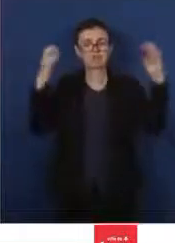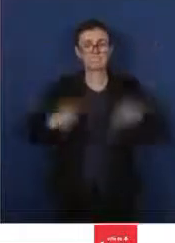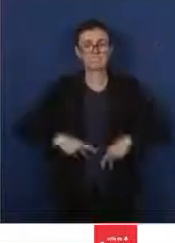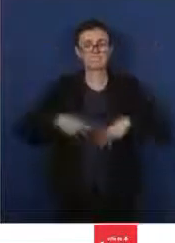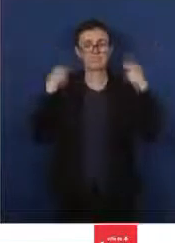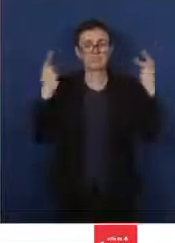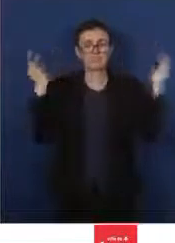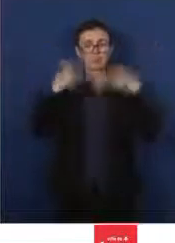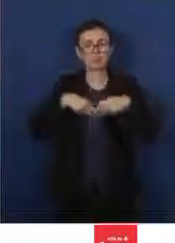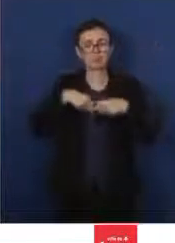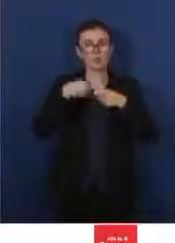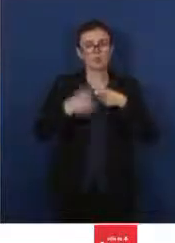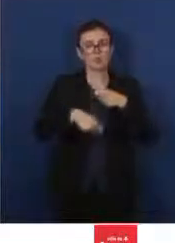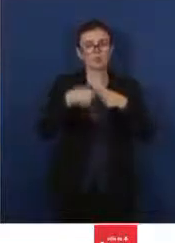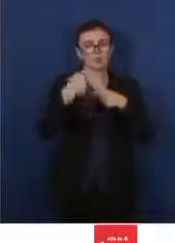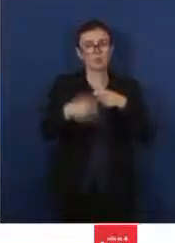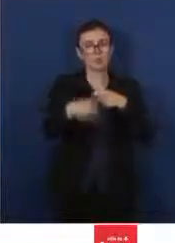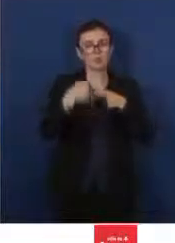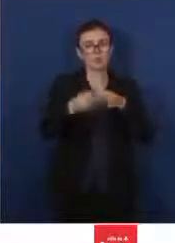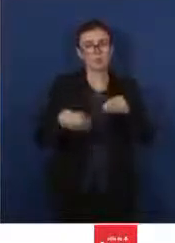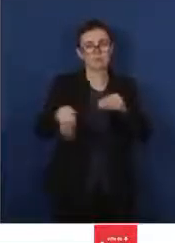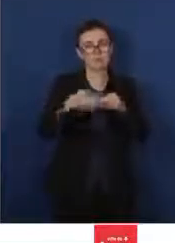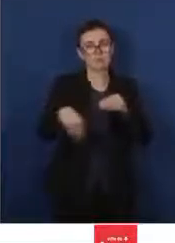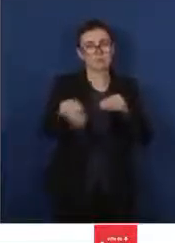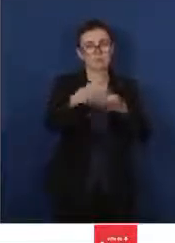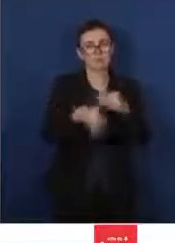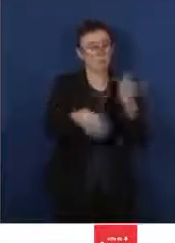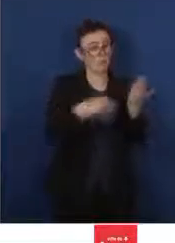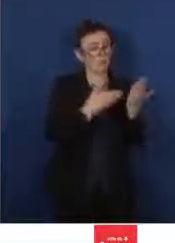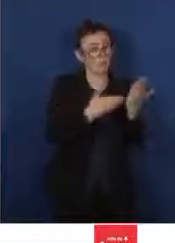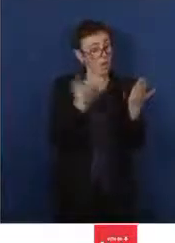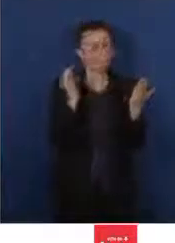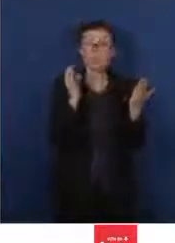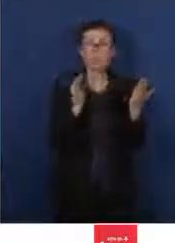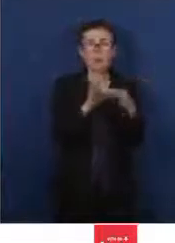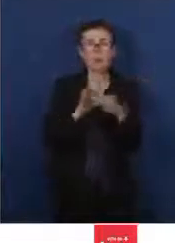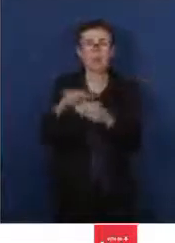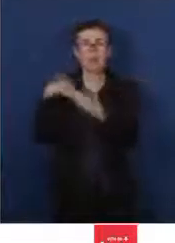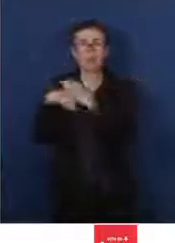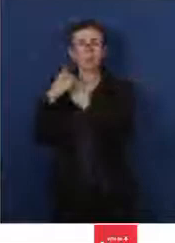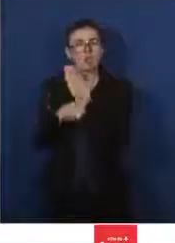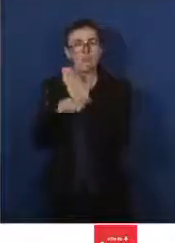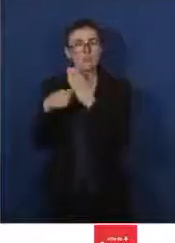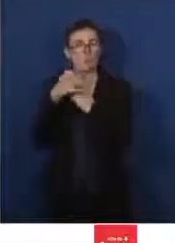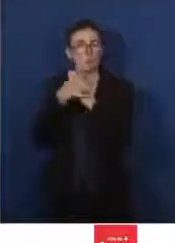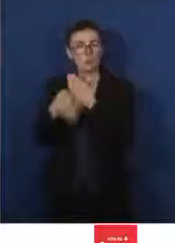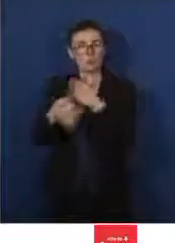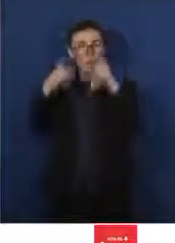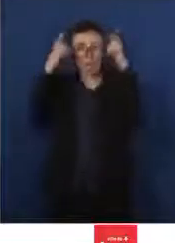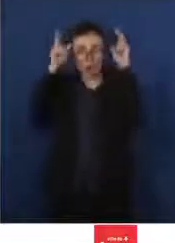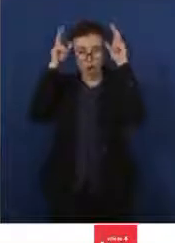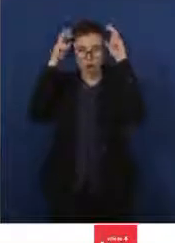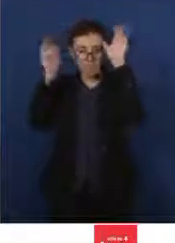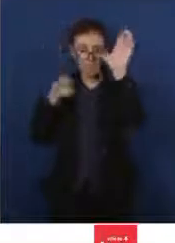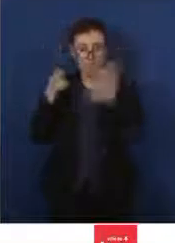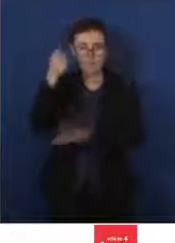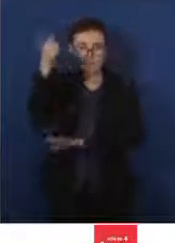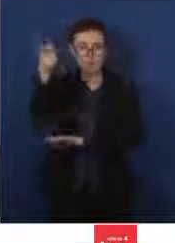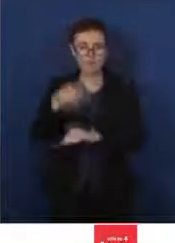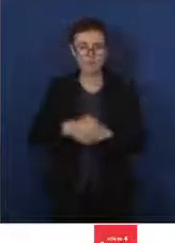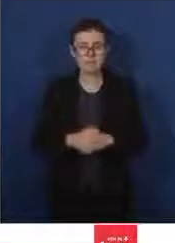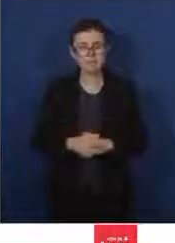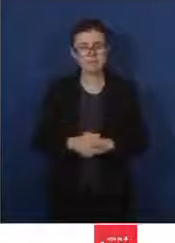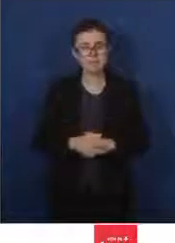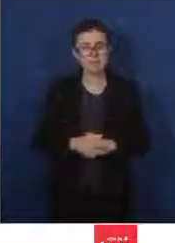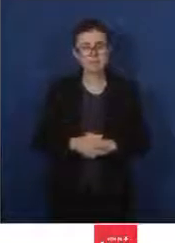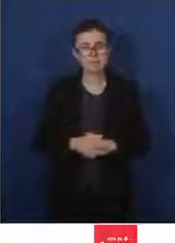que dans la théologie chrétienne, l'enfer est éternel. L'adjoint en charge de la vie nocturne déclarait alors « Je préfère que ça